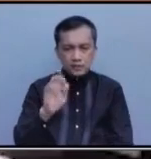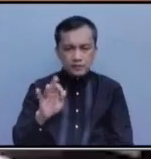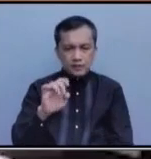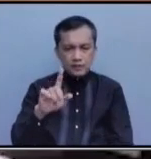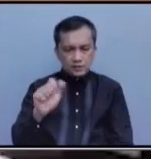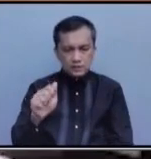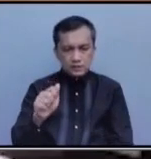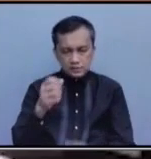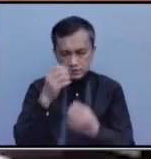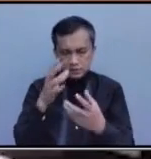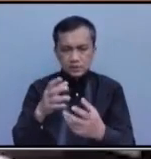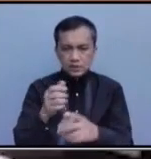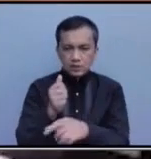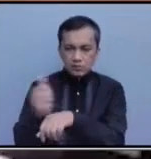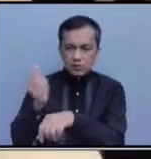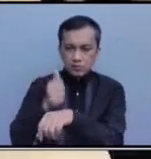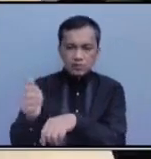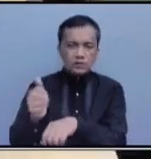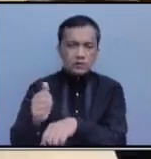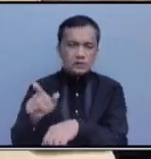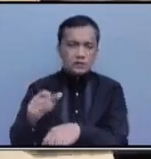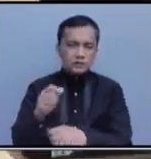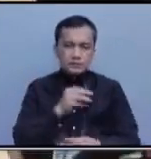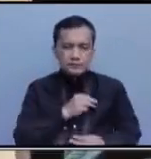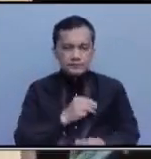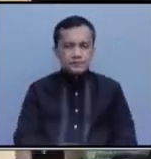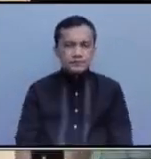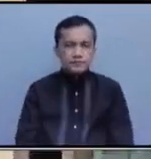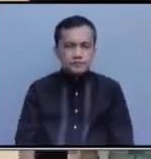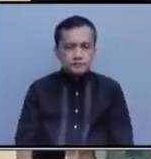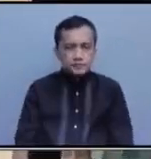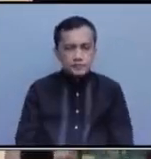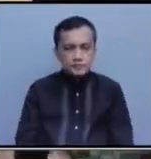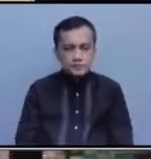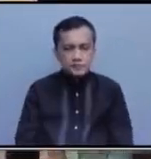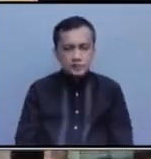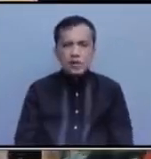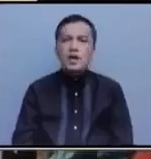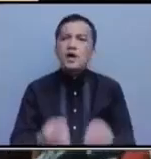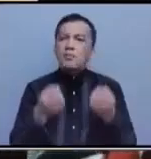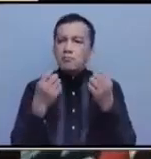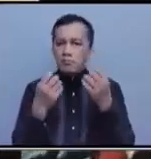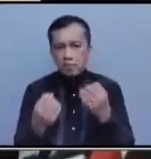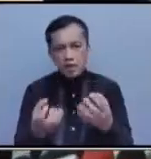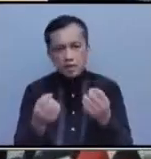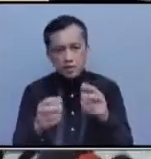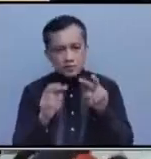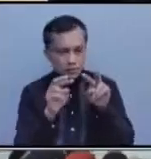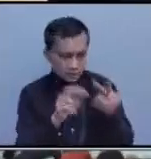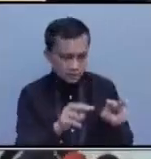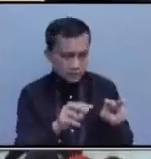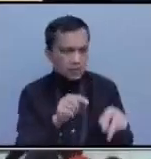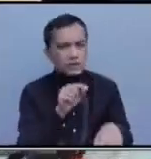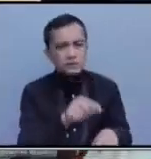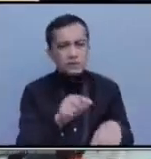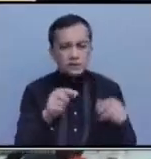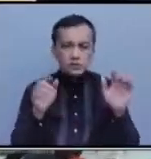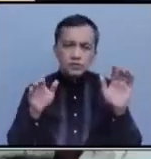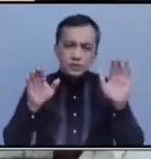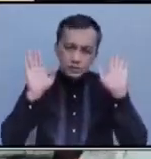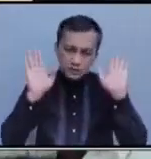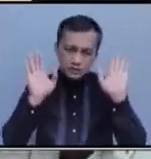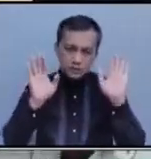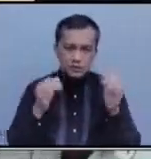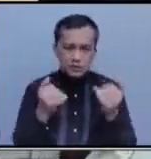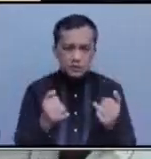matinding akusasyon laban sa militar. Maraming testigo doon nung nag-surrender sila. Ngayon, biglang